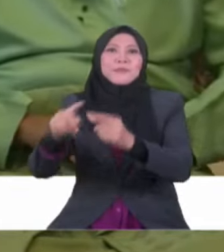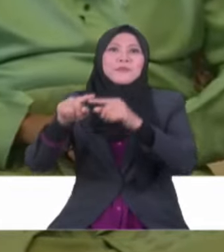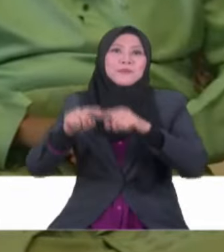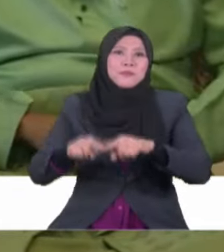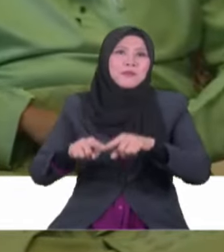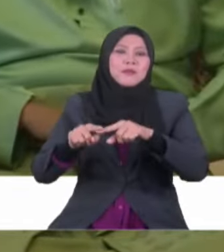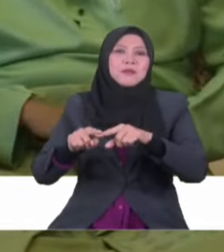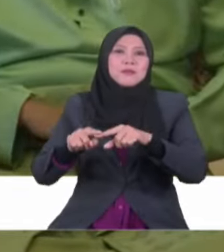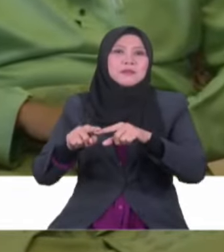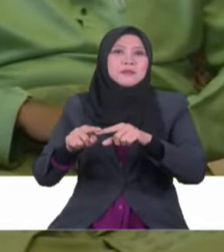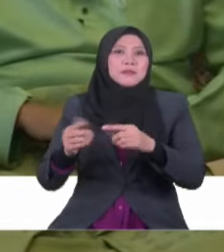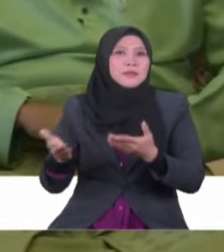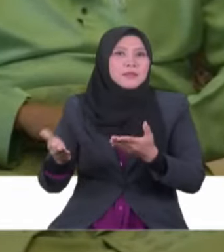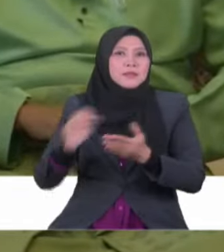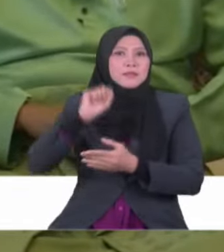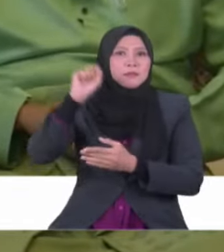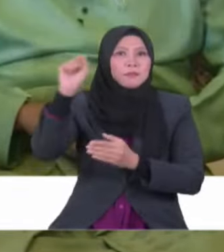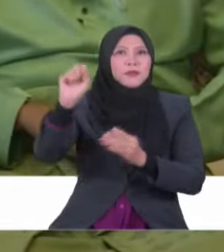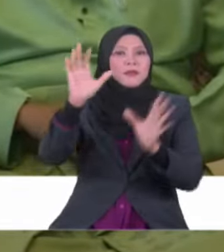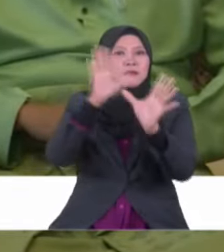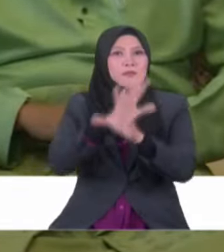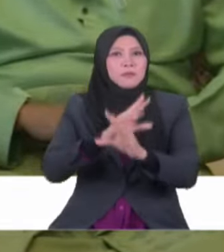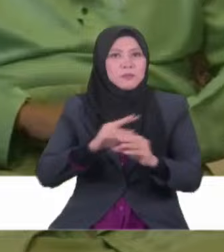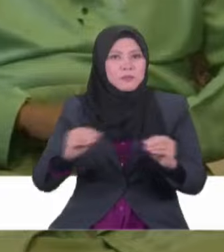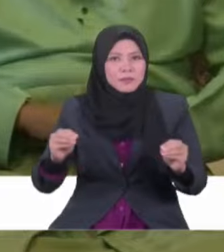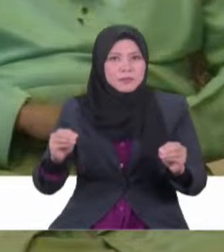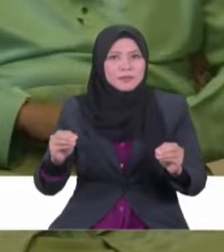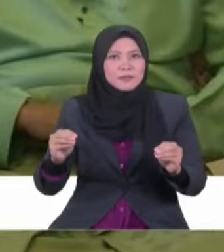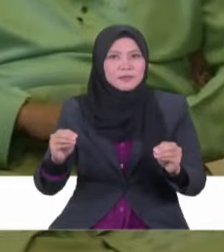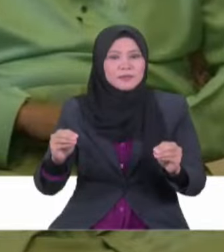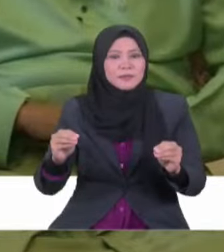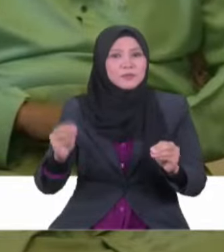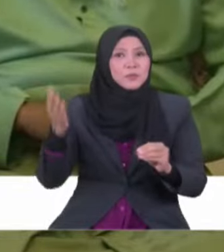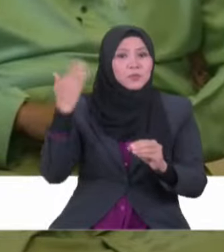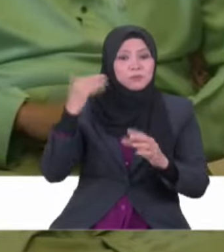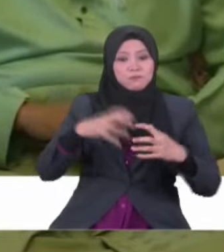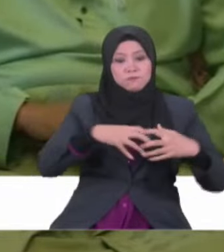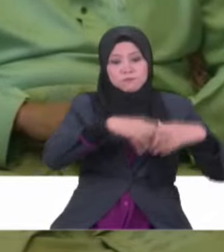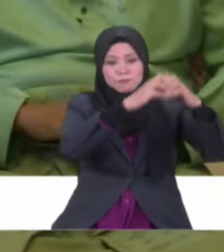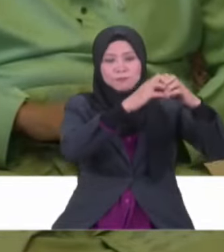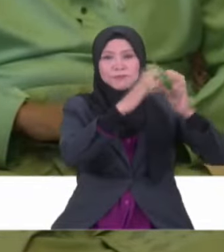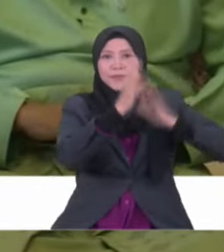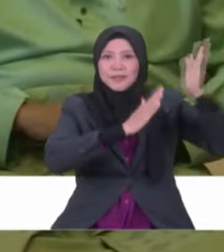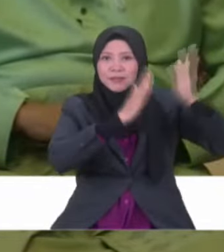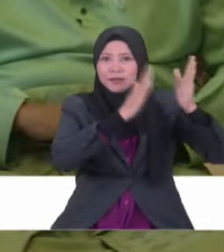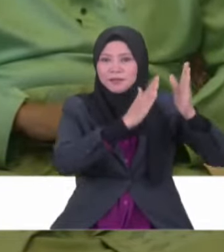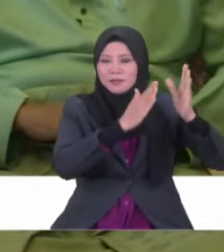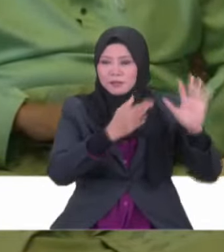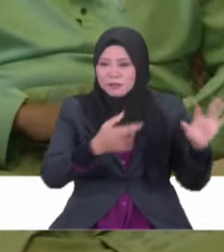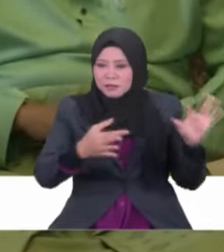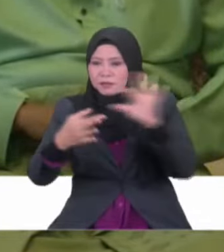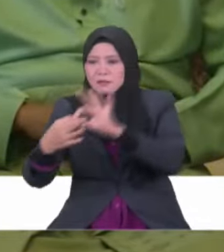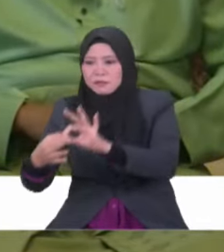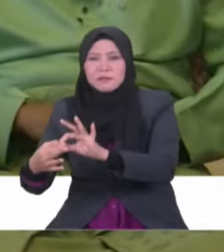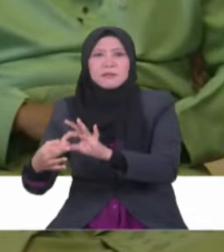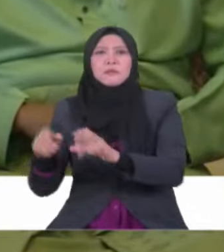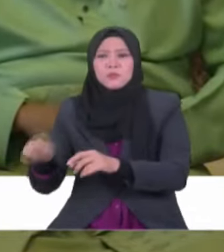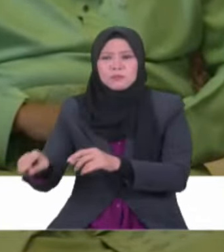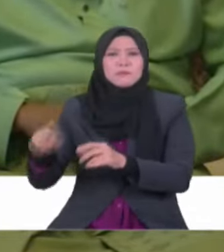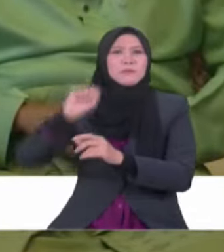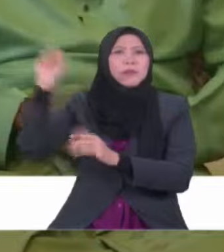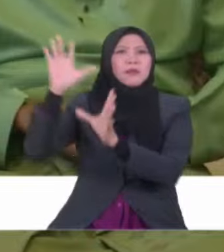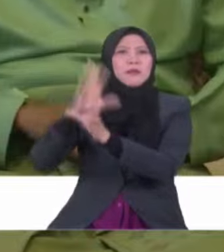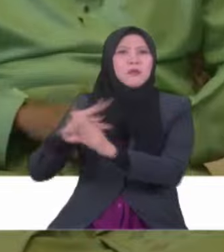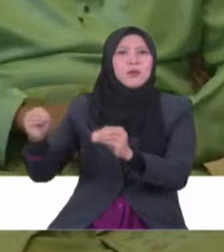kedudukan Sabah dan Sarawak semasa pembentukan Malaysia yang relatif lebih mundur ke